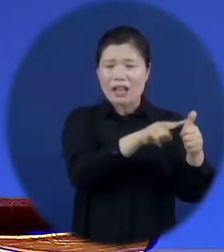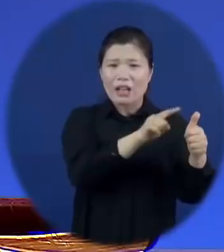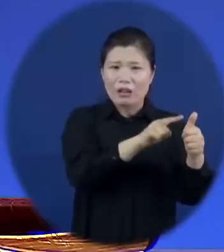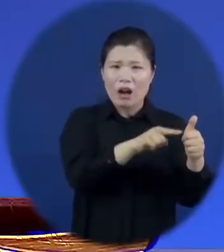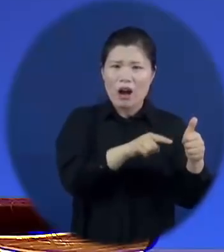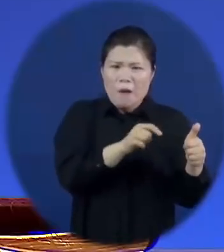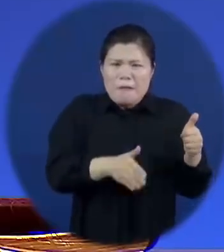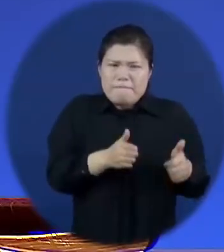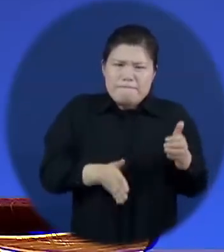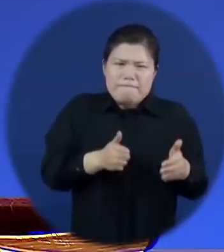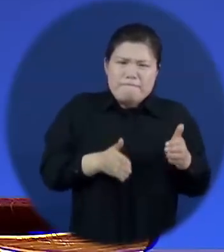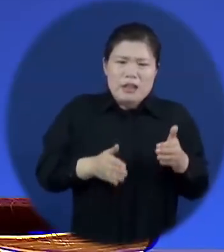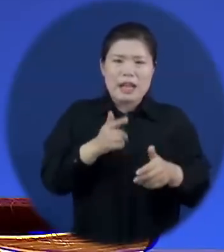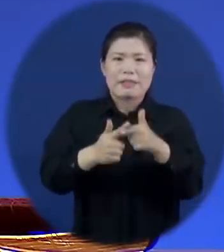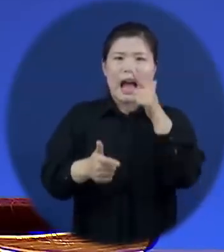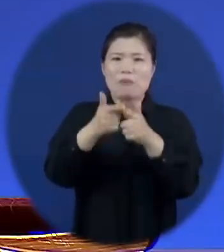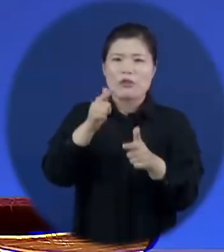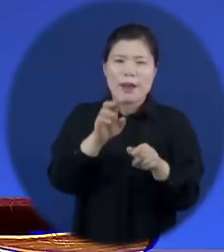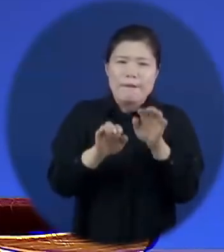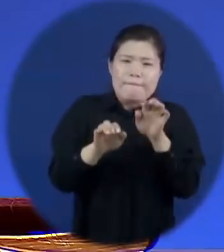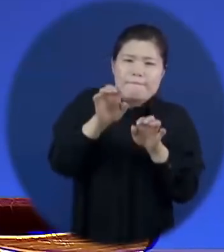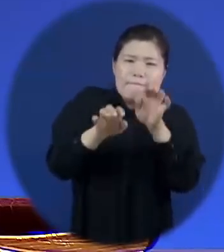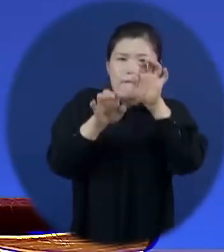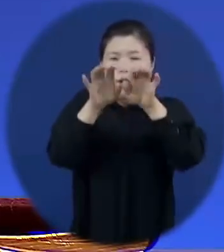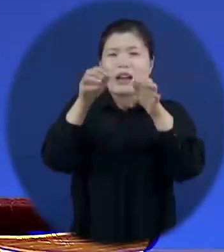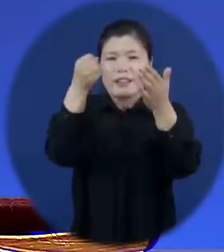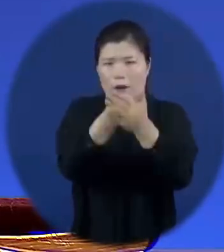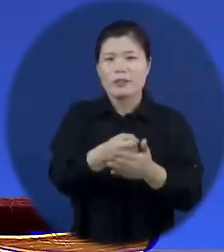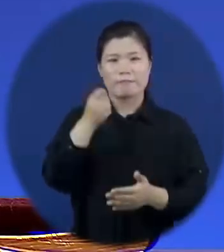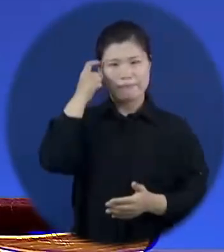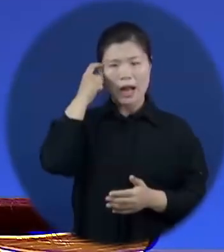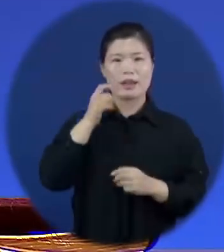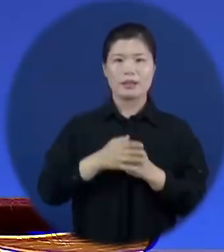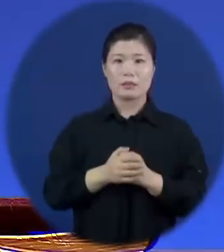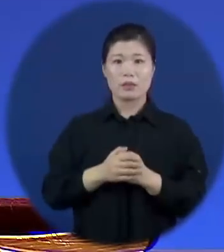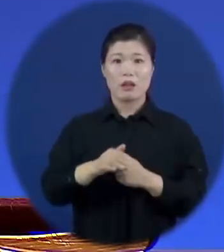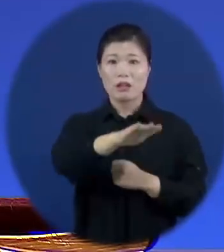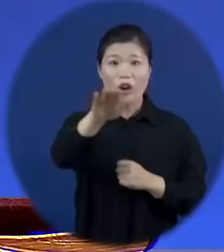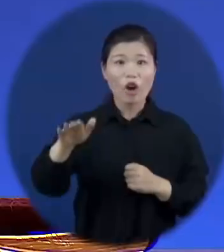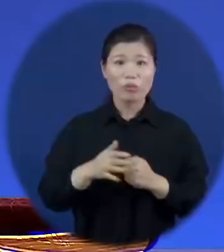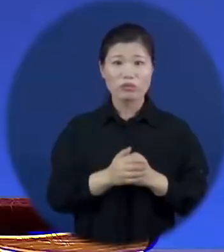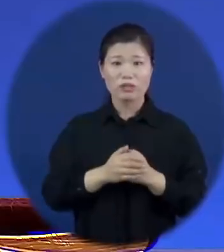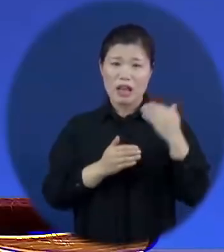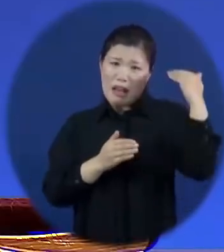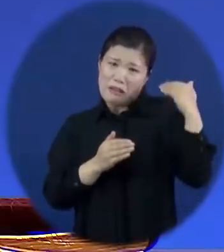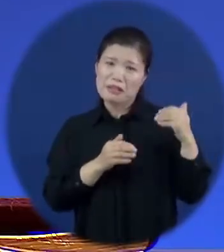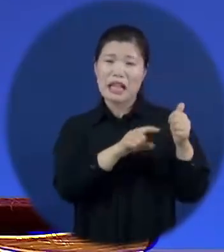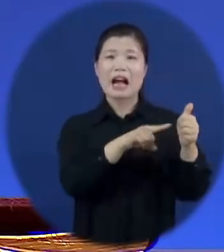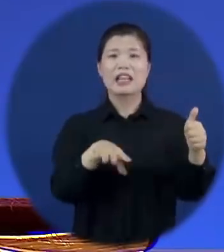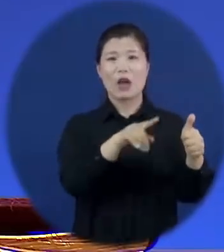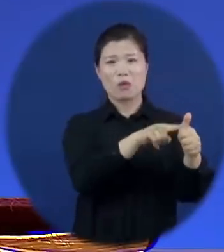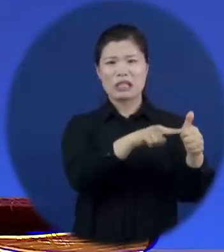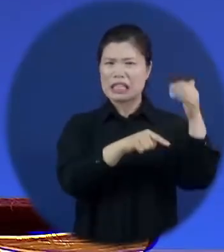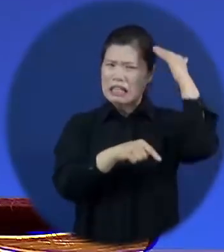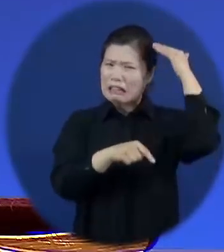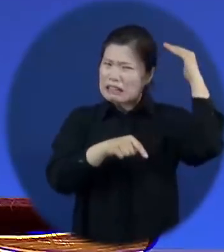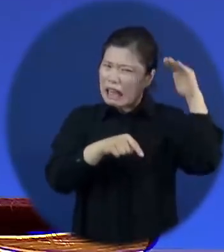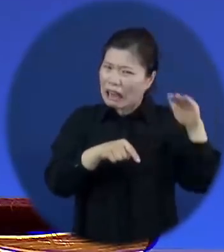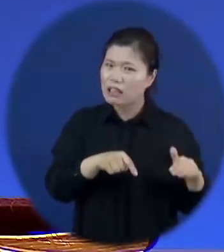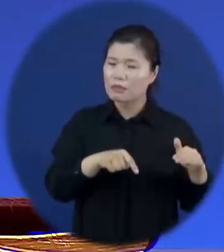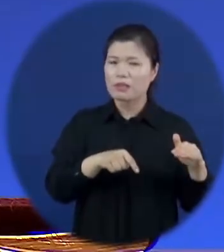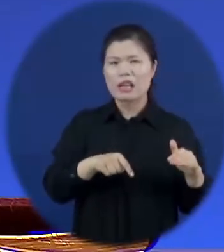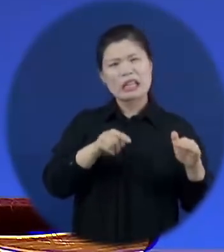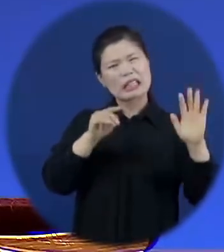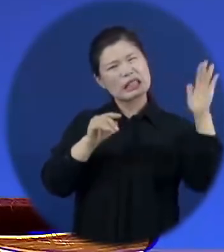앞에 있는 나무에 올라가기로 결정을 한 것입니다. 여러분, 삭개오는 키가 작았습니다. 학자들은